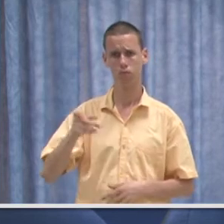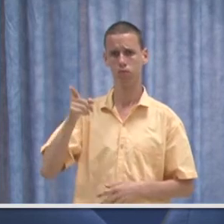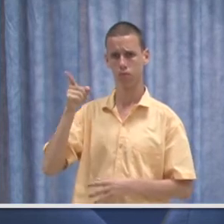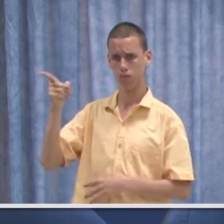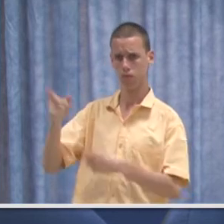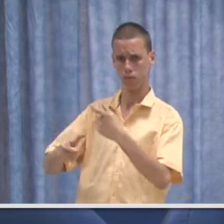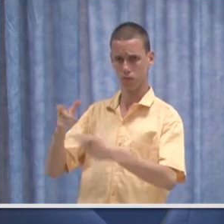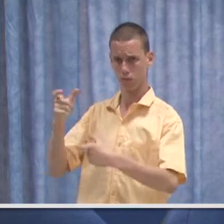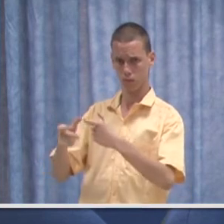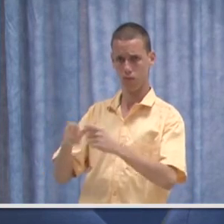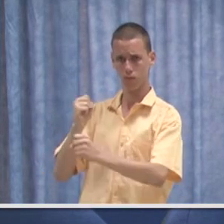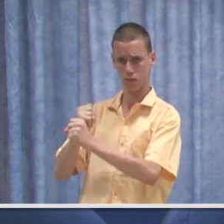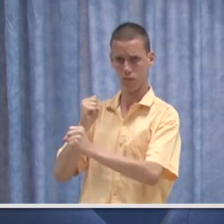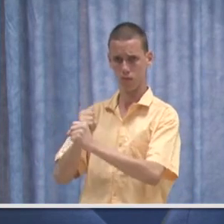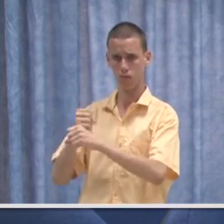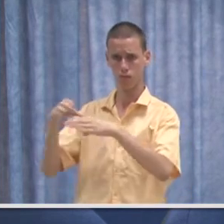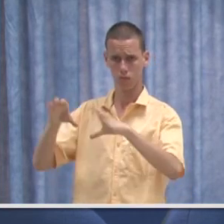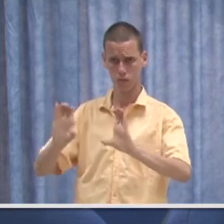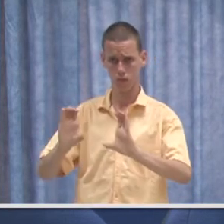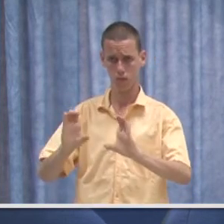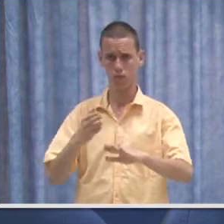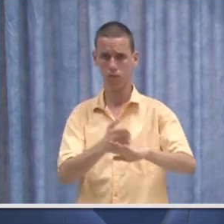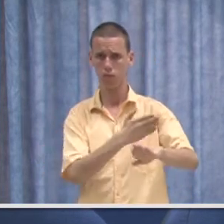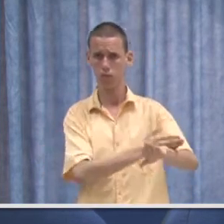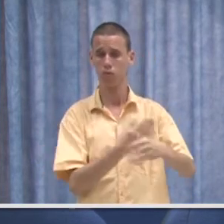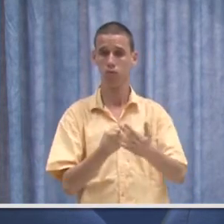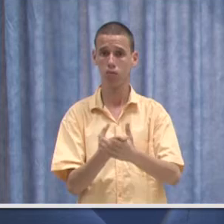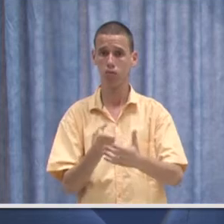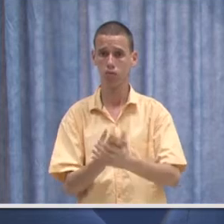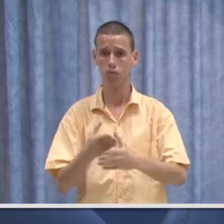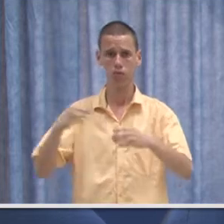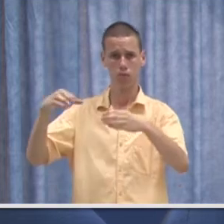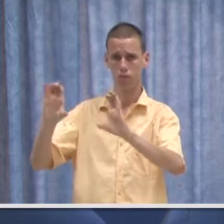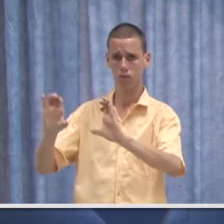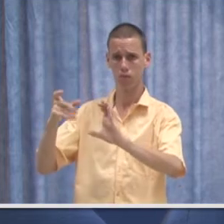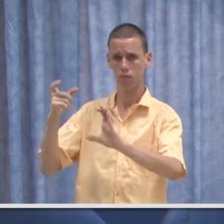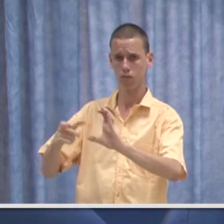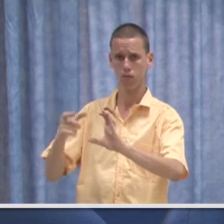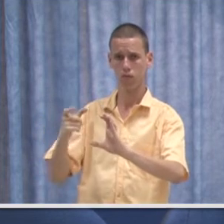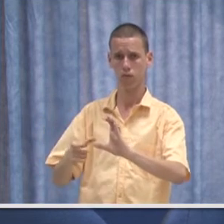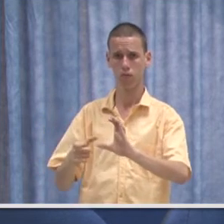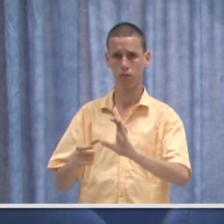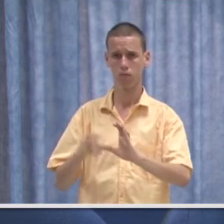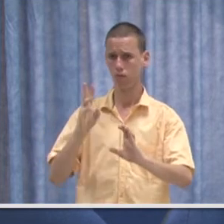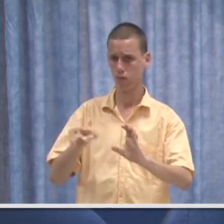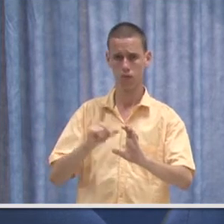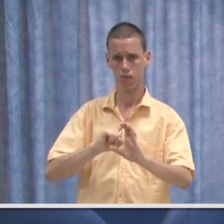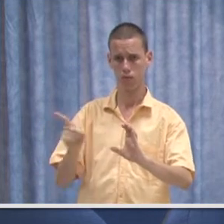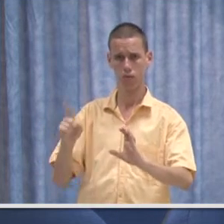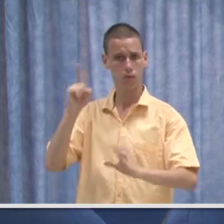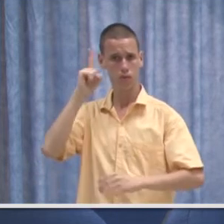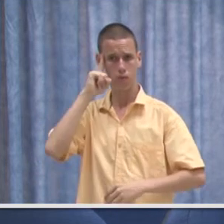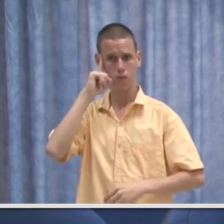dire c'est ceci loi qui gagne doit tourner de pays ben GOP holders pas gagne doit tourner les autres CDO mais ce qu'elle est situation